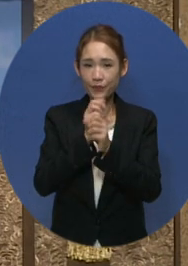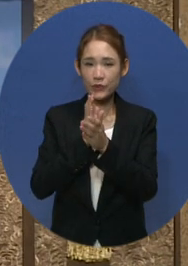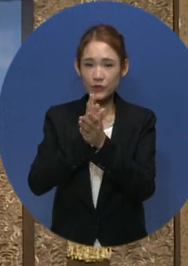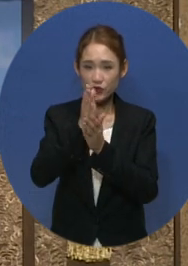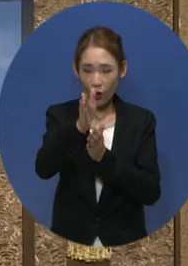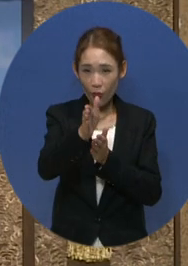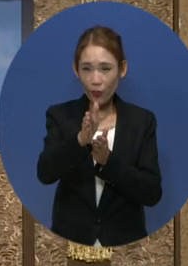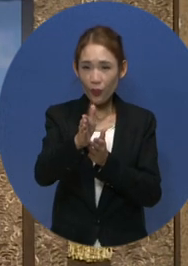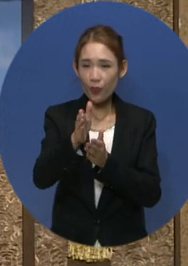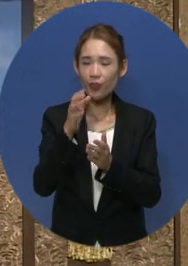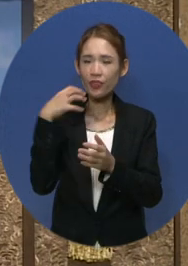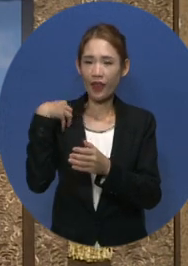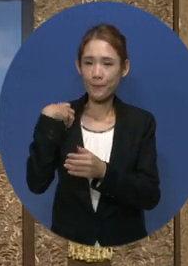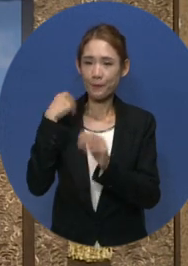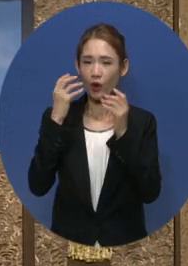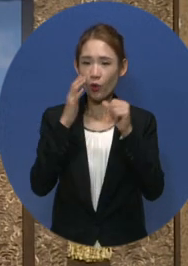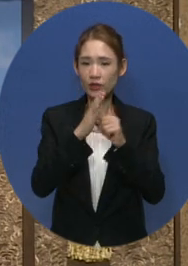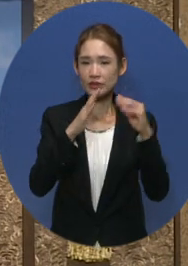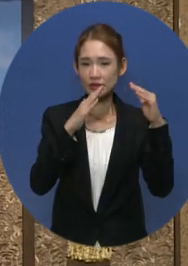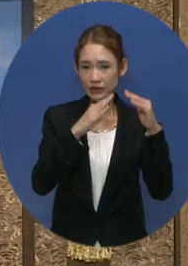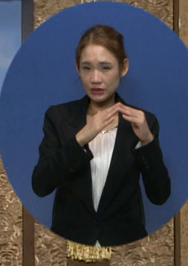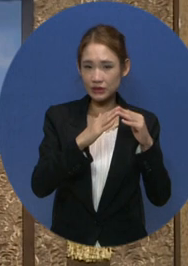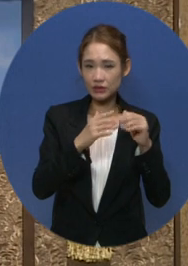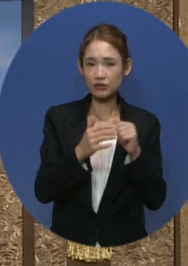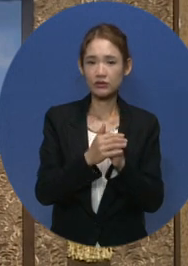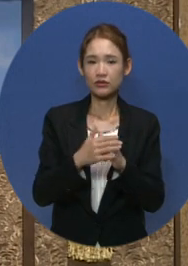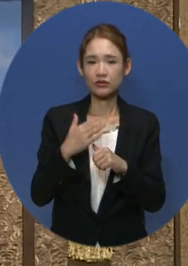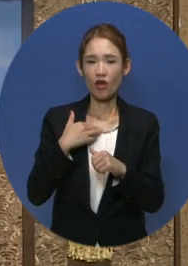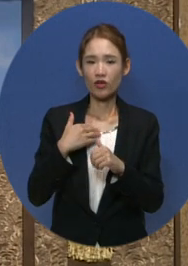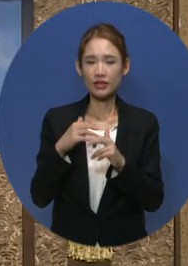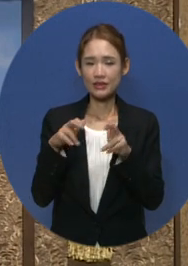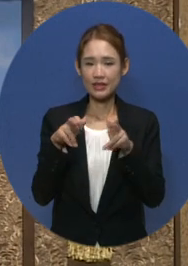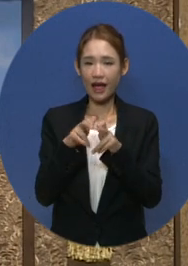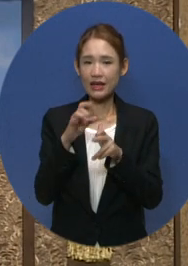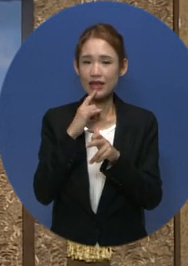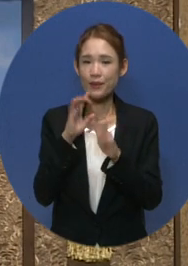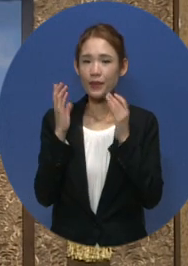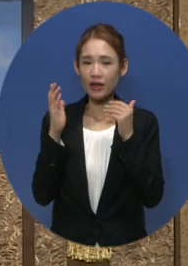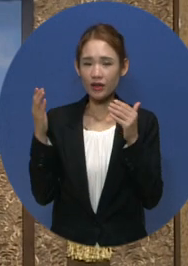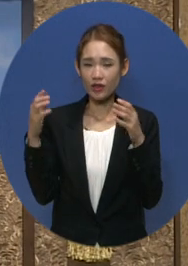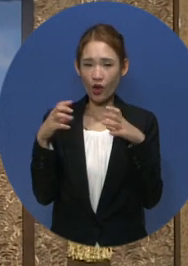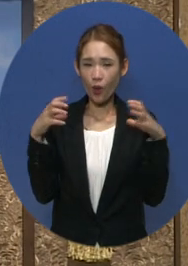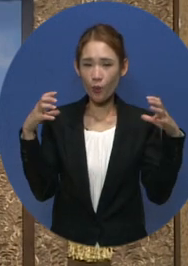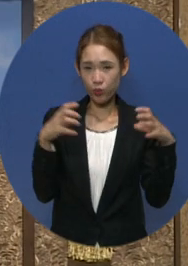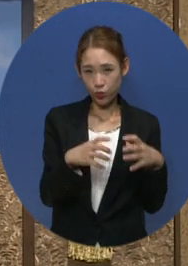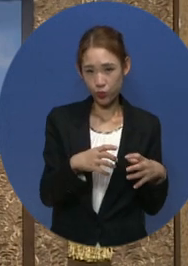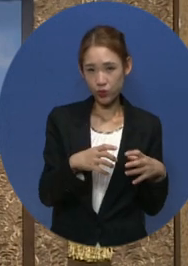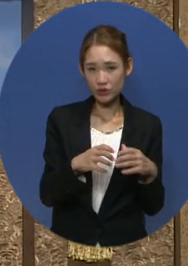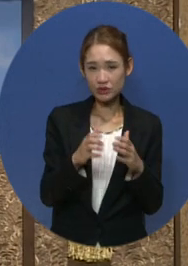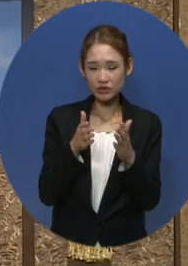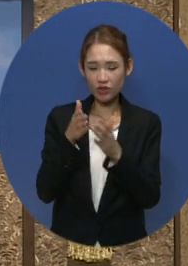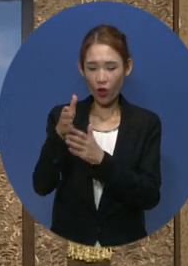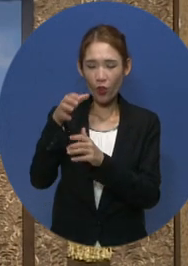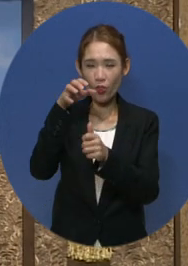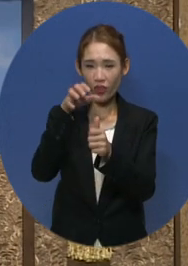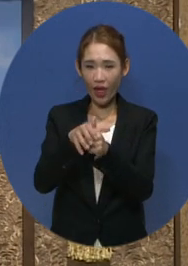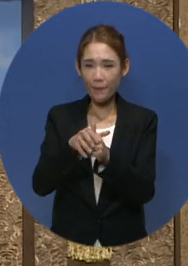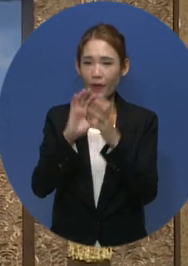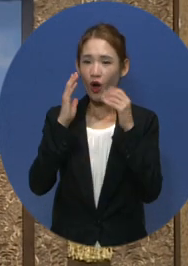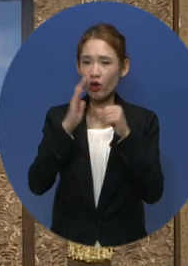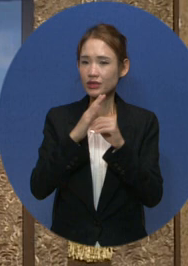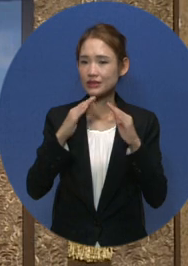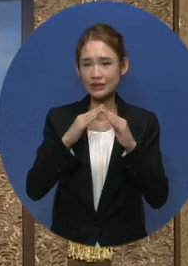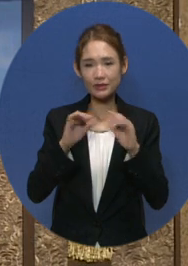있고 장애 통합 어린이집이 있는데 저희는 장애인만 모이는 장애 암만 있는 전담 어린이집은 안 하고 예.